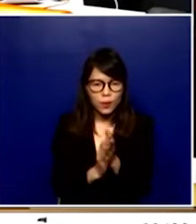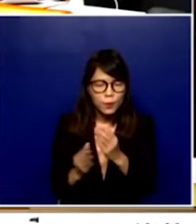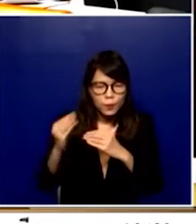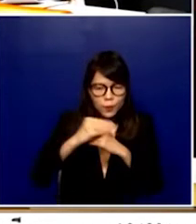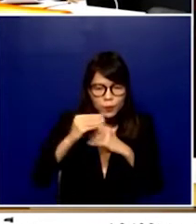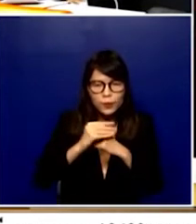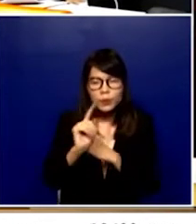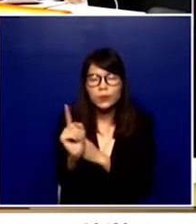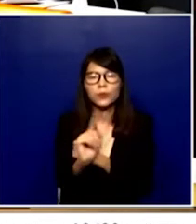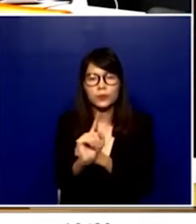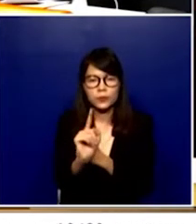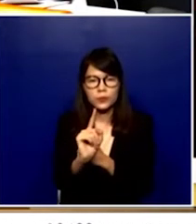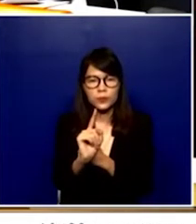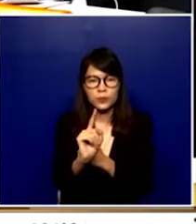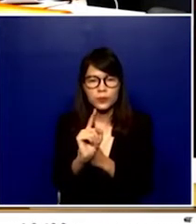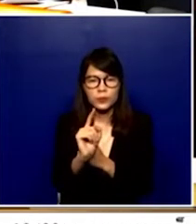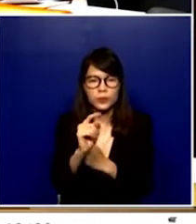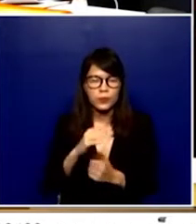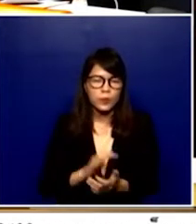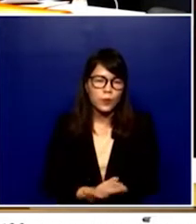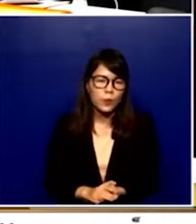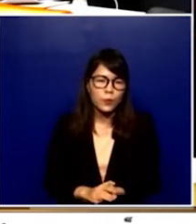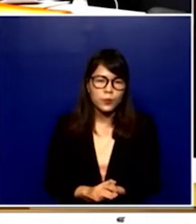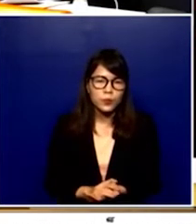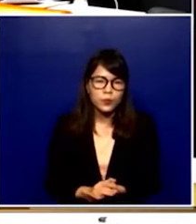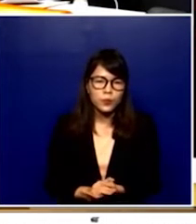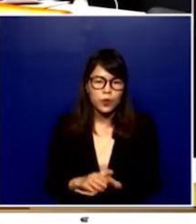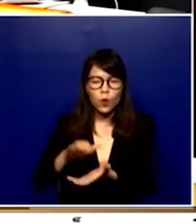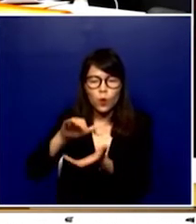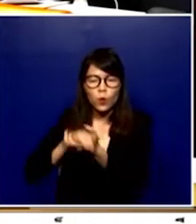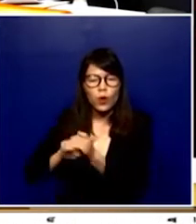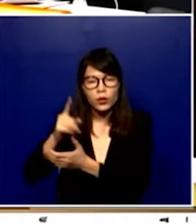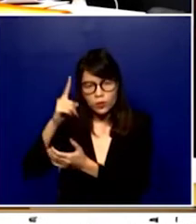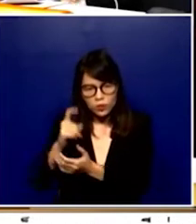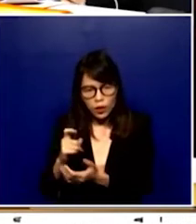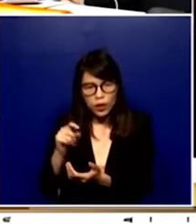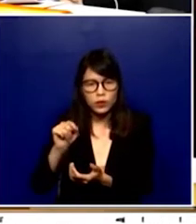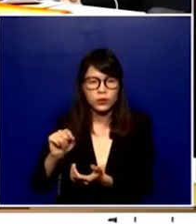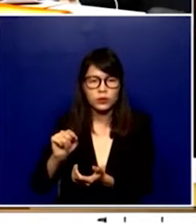ไปซ้ำซ้อนกับสามีไปไต ที่สมรภูมินาแก